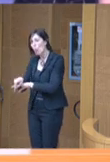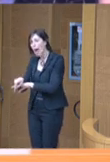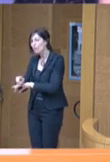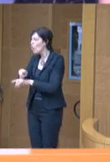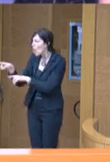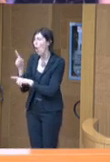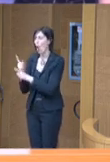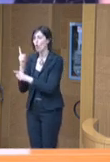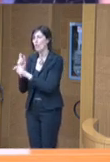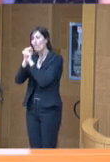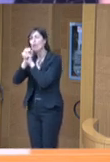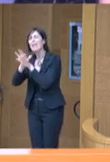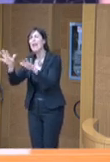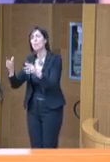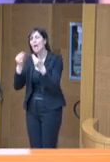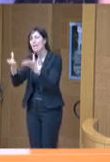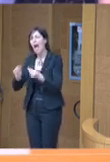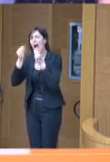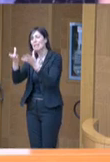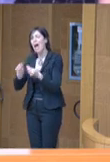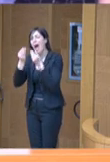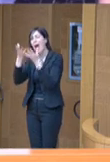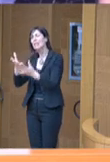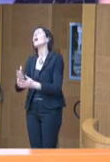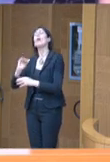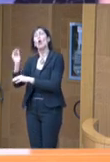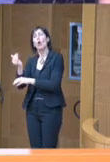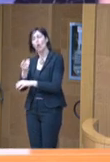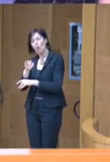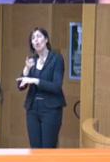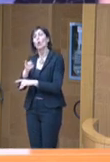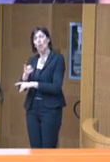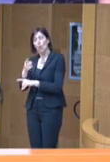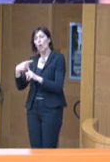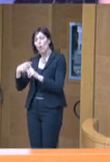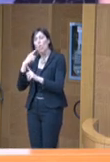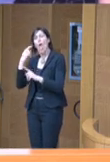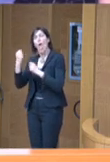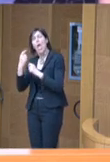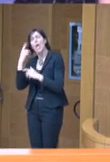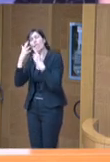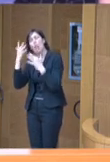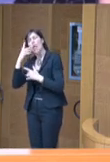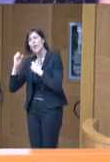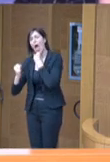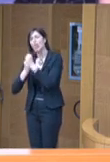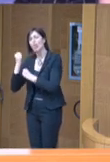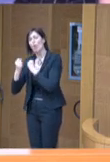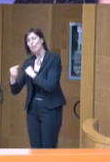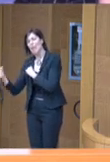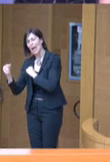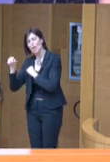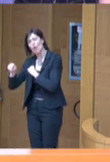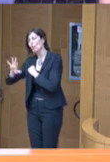a trasmettere esempi positivi, a riflettere invece sugli atteggiamenti negativi. Questo è un altro tema